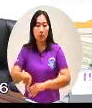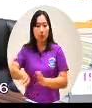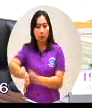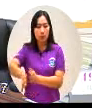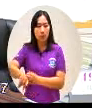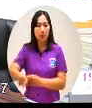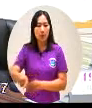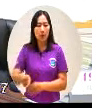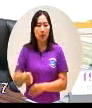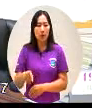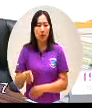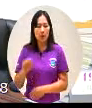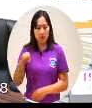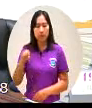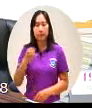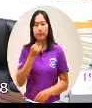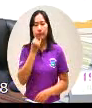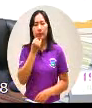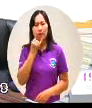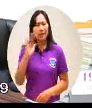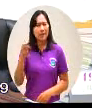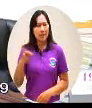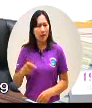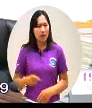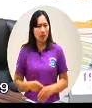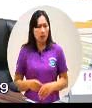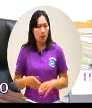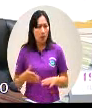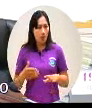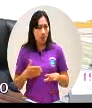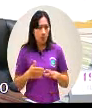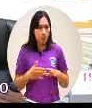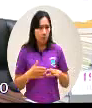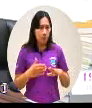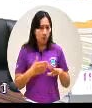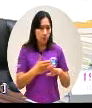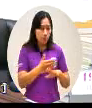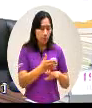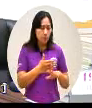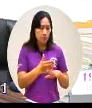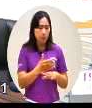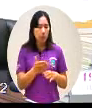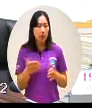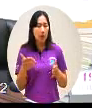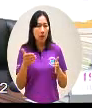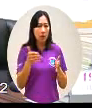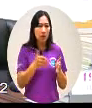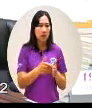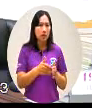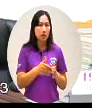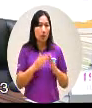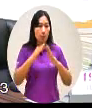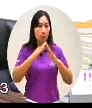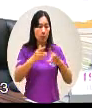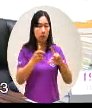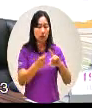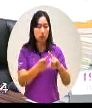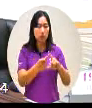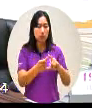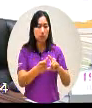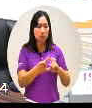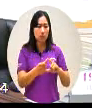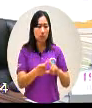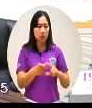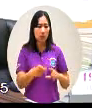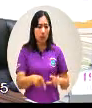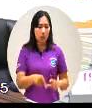受。哦，你讲入来到市区啊，特别是清水岩山脚，风景遐尼水，绿地遐尼侪所在，哦，这有必要